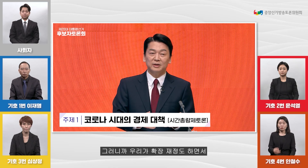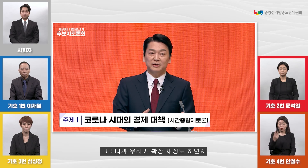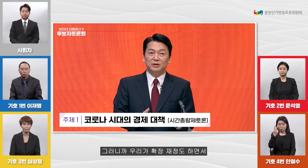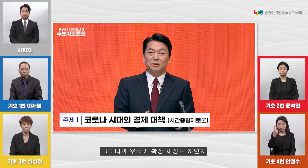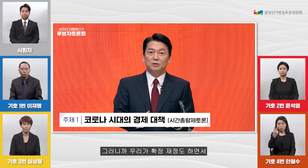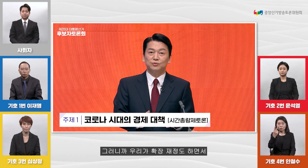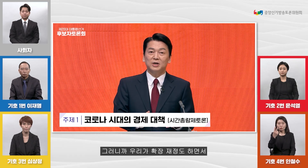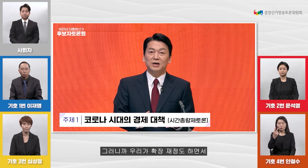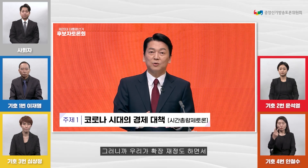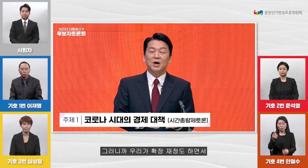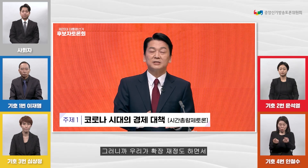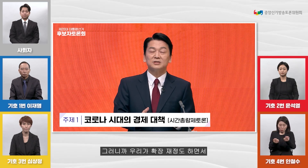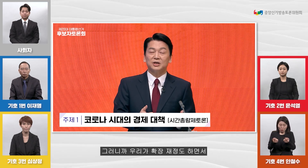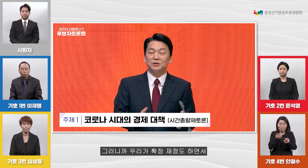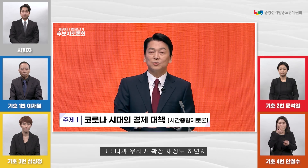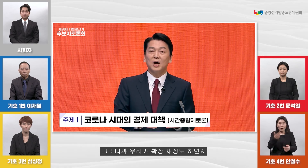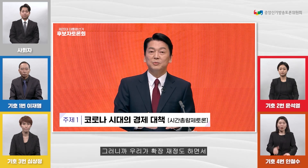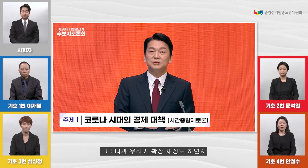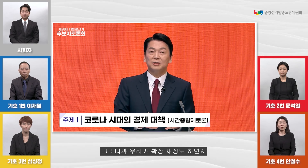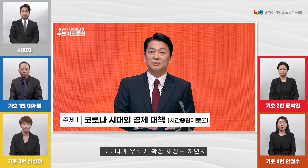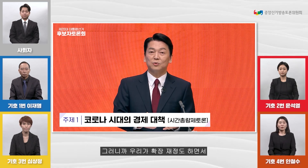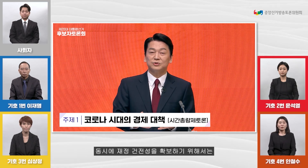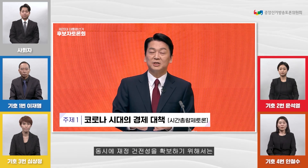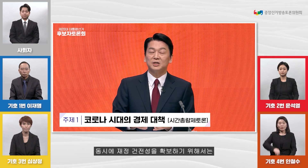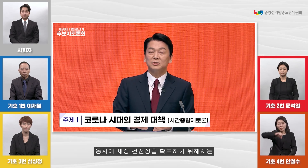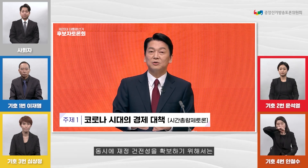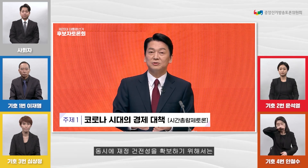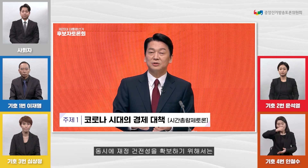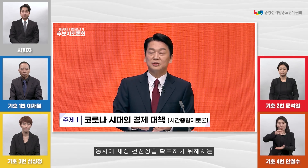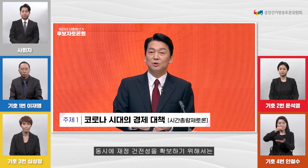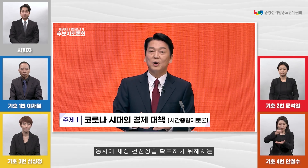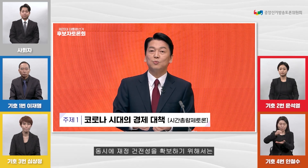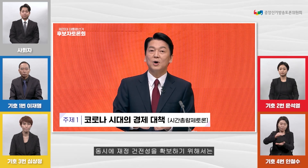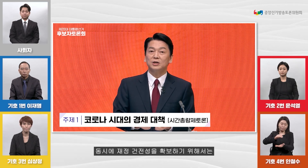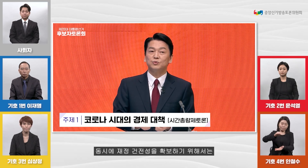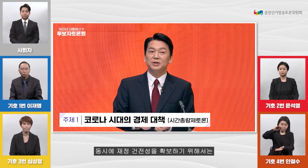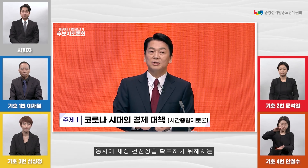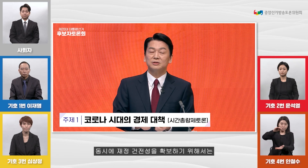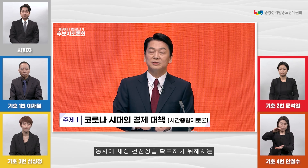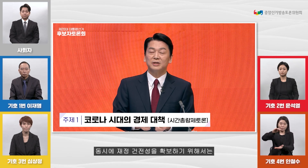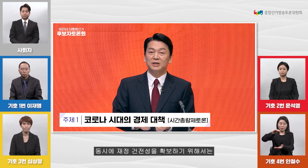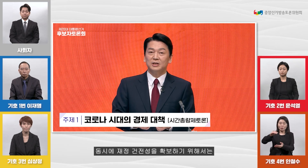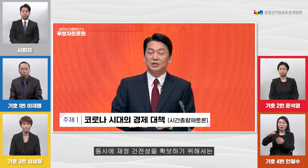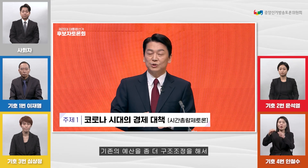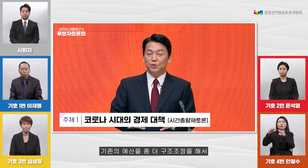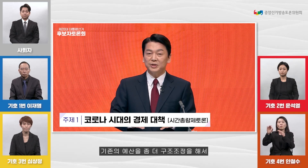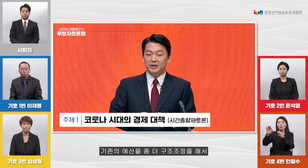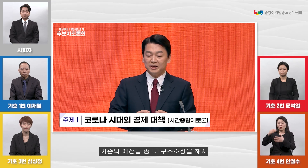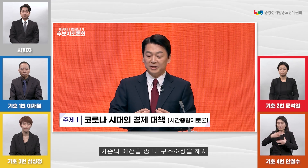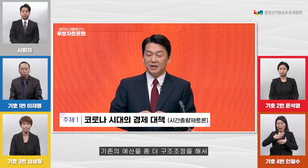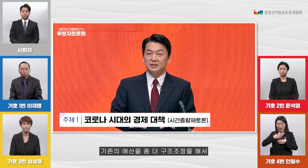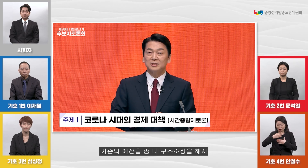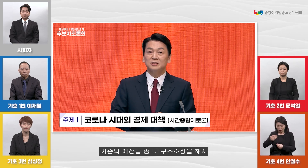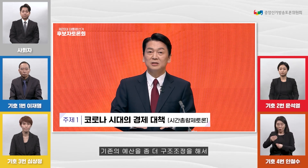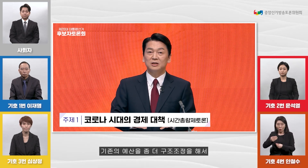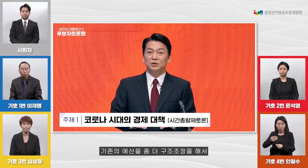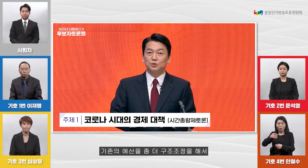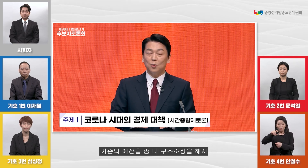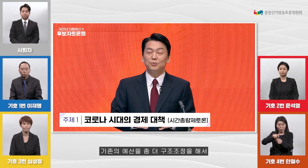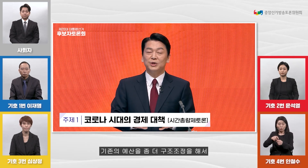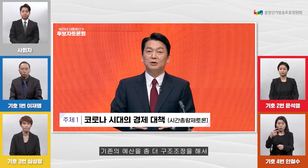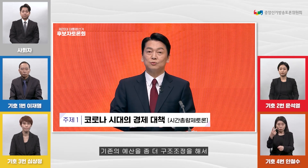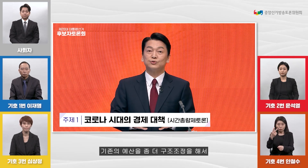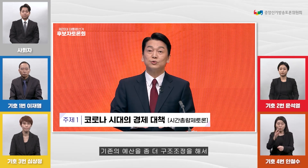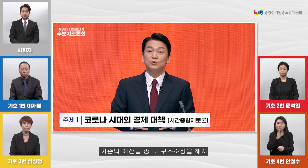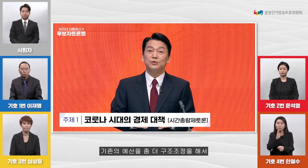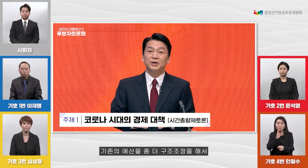그러니까 우리가 확장 재정도 하면서 동시에 재정 건전성을 확보하기 위해서는 기존의 예산을